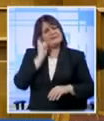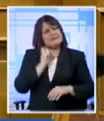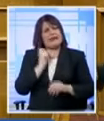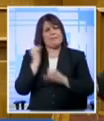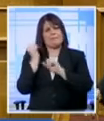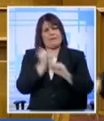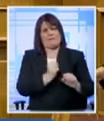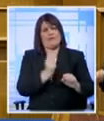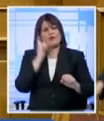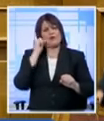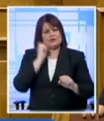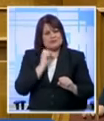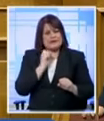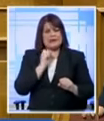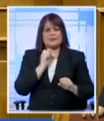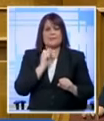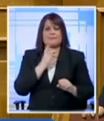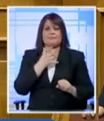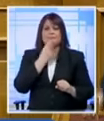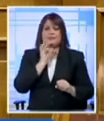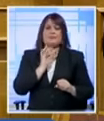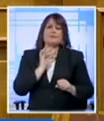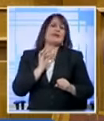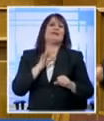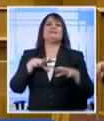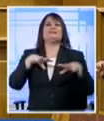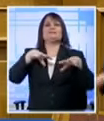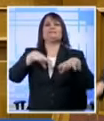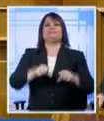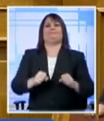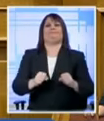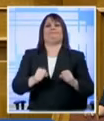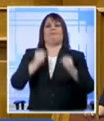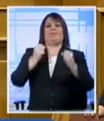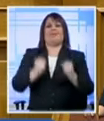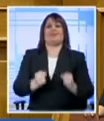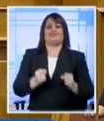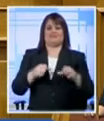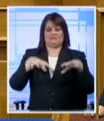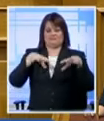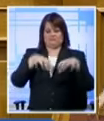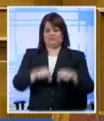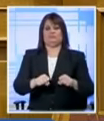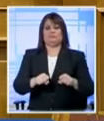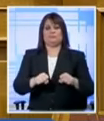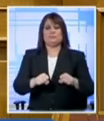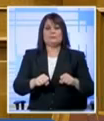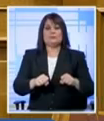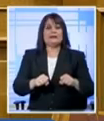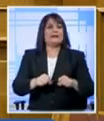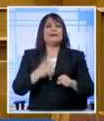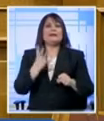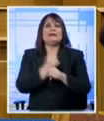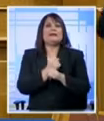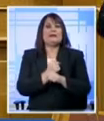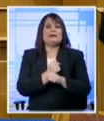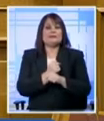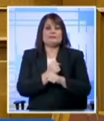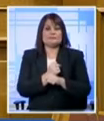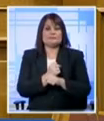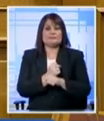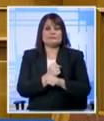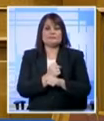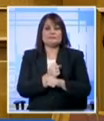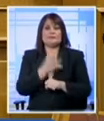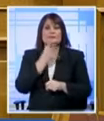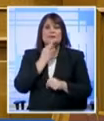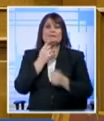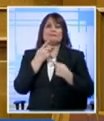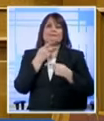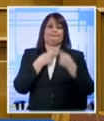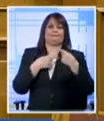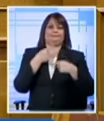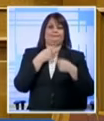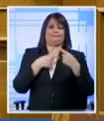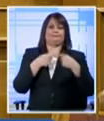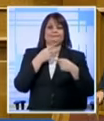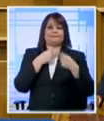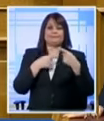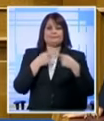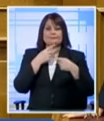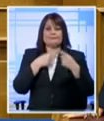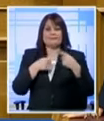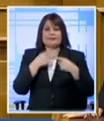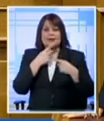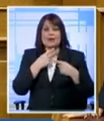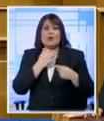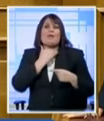με το να κολλάει στην καρέκλα του, το μόνο πράγμα το οποίο κάνει είναι να δημιουργεί προσχήματα στην οποιαδήποτε